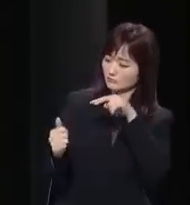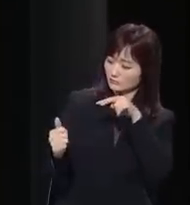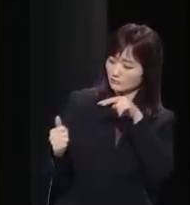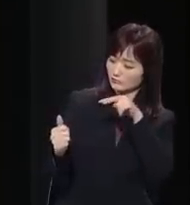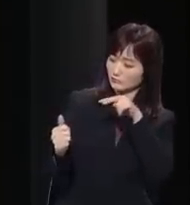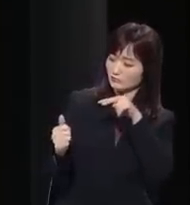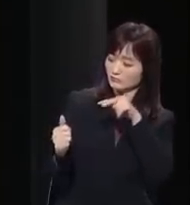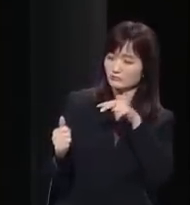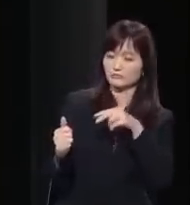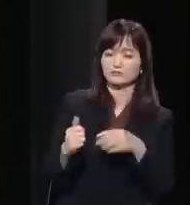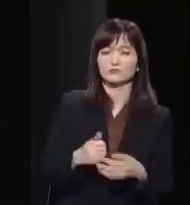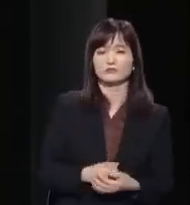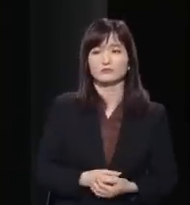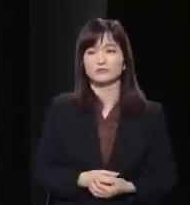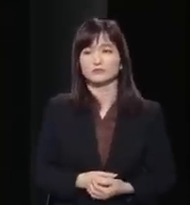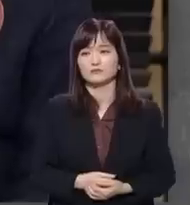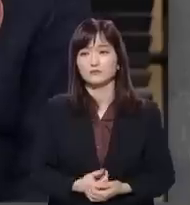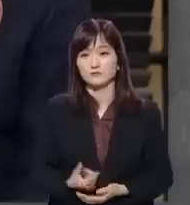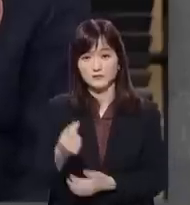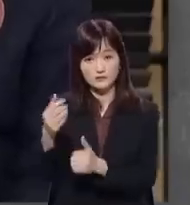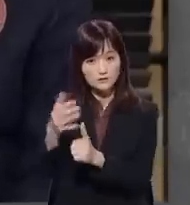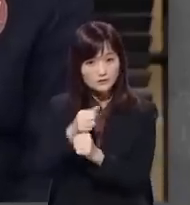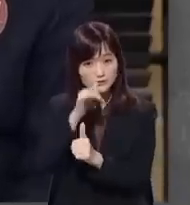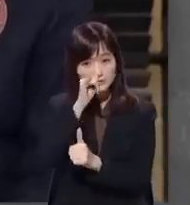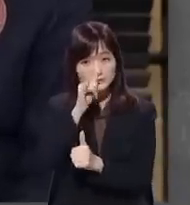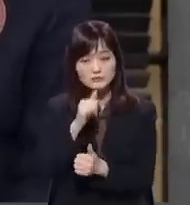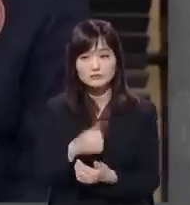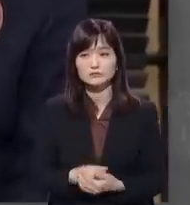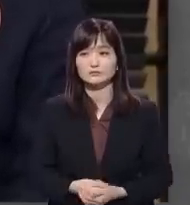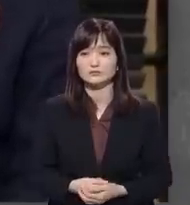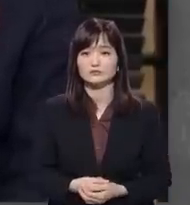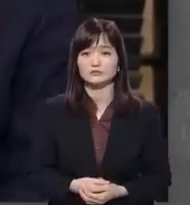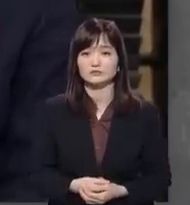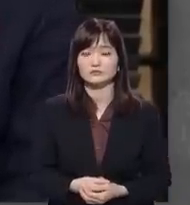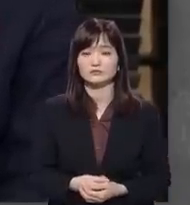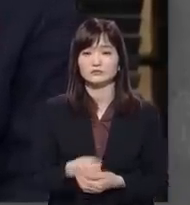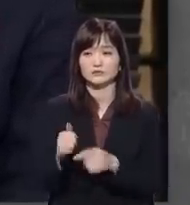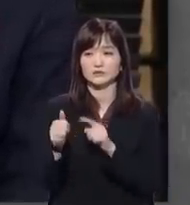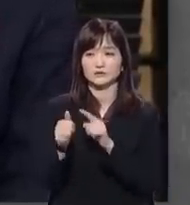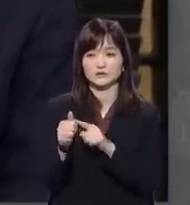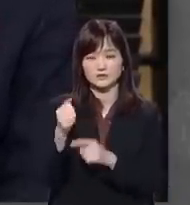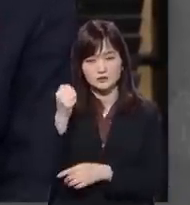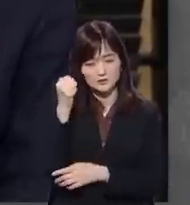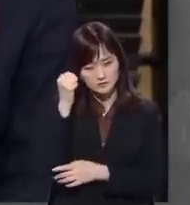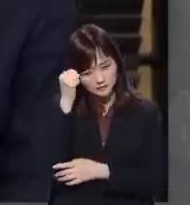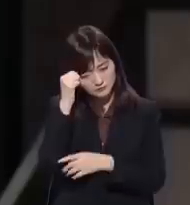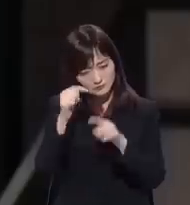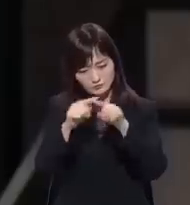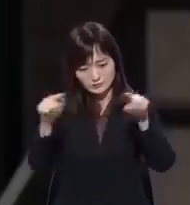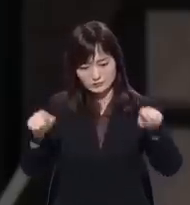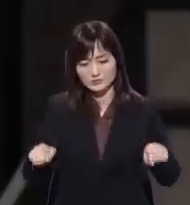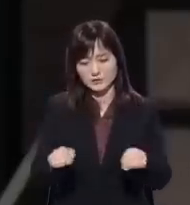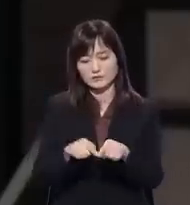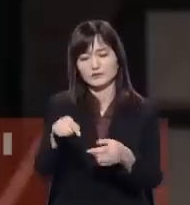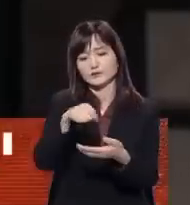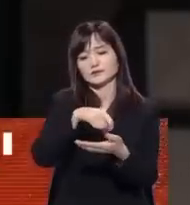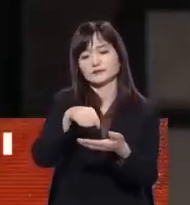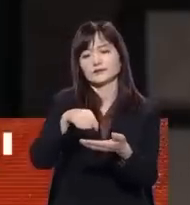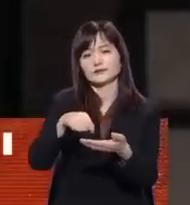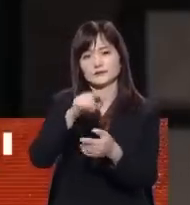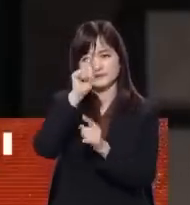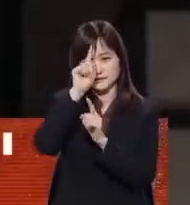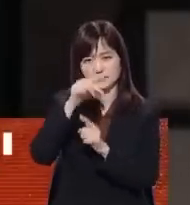아닙니까 금방 잡을 수 있는 거 아니었어요 그래서 이제 지금이 남성이 숙박부에다가 성명을 뭐라고 써놨냐